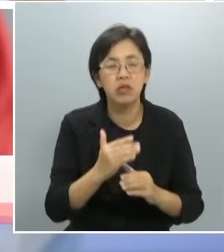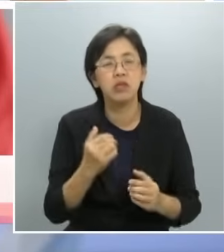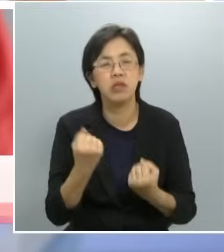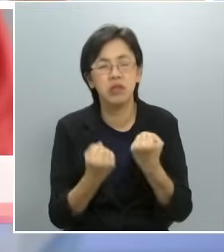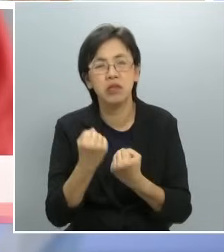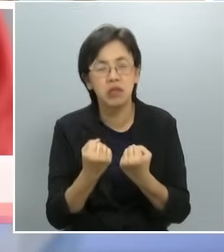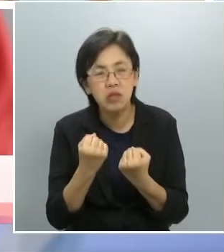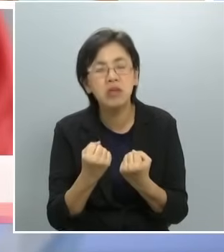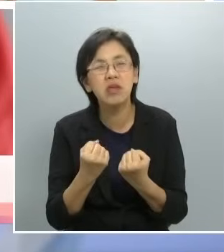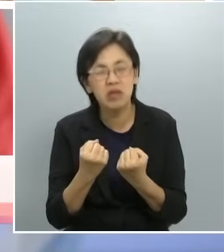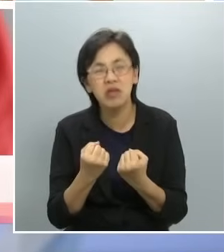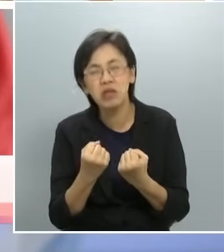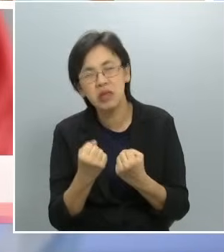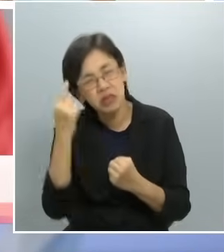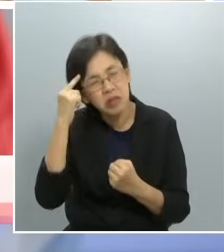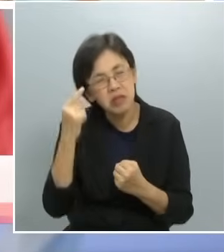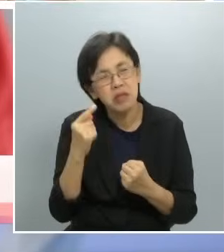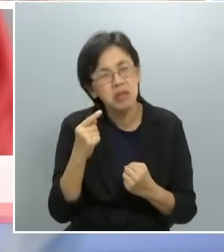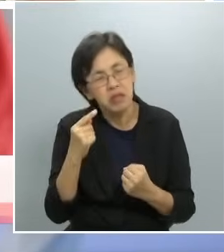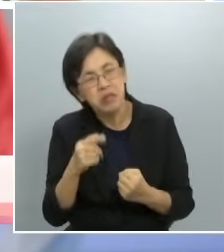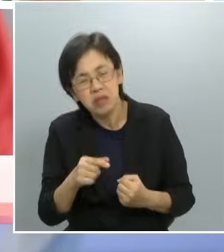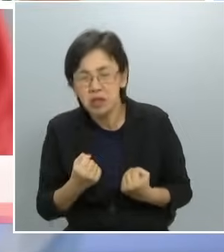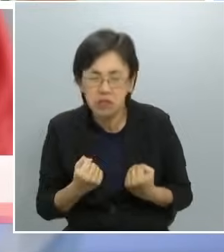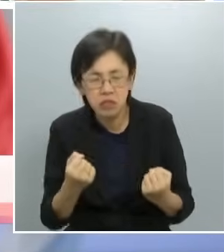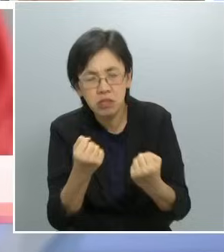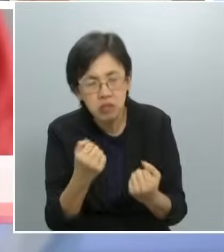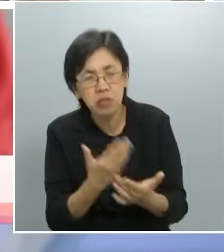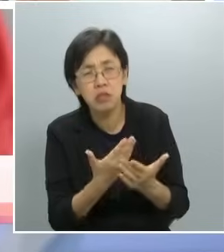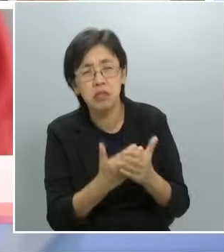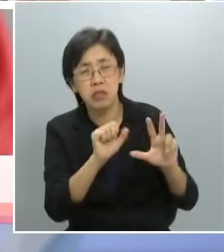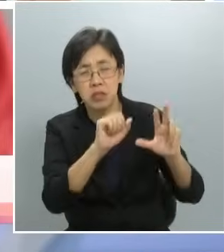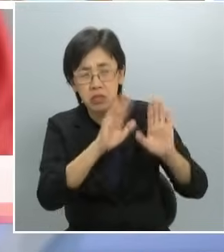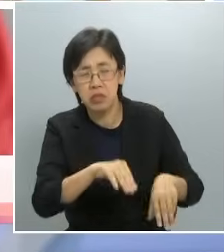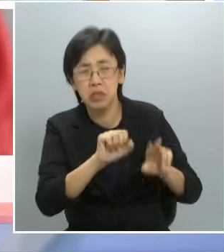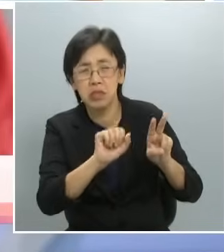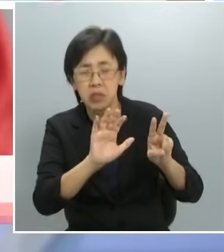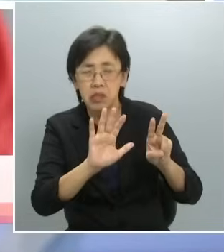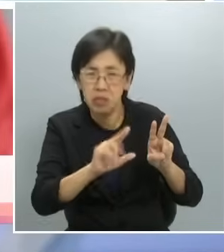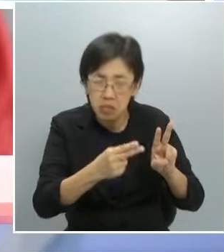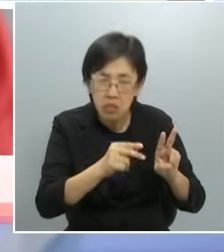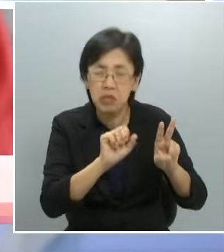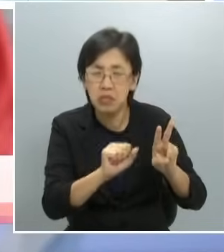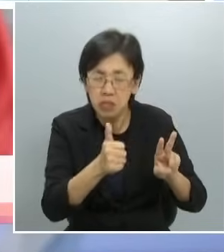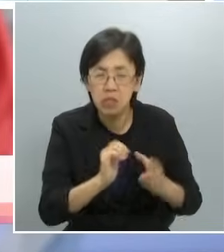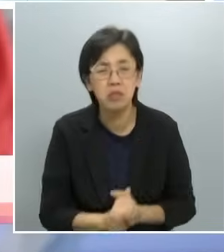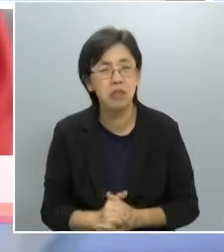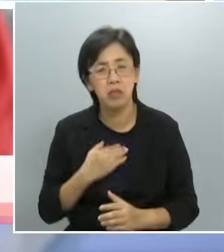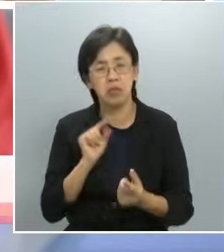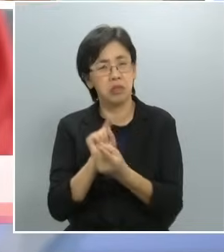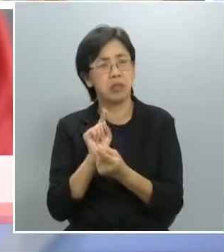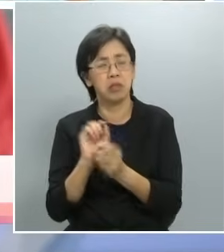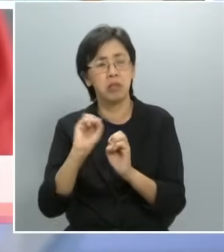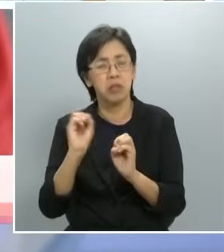ากเรียก 300,000 เหลือ 250,000 ได้ไหมเขาจะพูดแบบนี้ตลอดไม่เคยรู้จักคนชื่อแงะเลยค่ะถ้าเป็นแบบอดีตเป็นลูกเขยอะไร